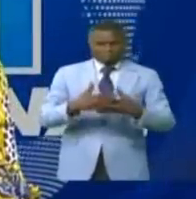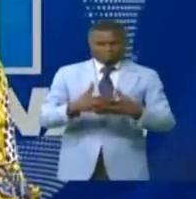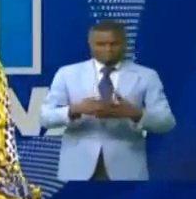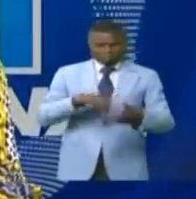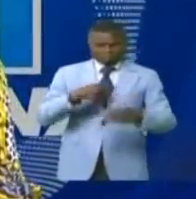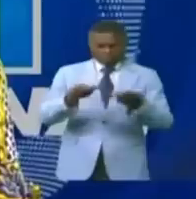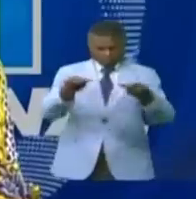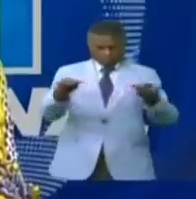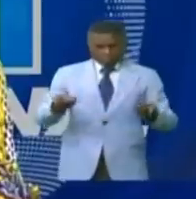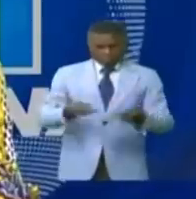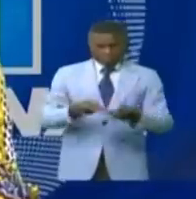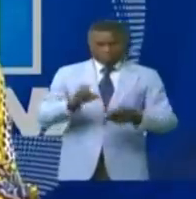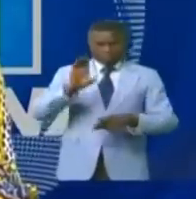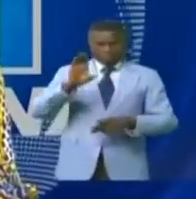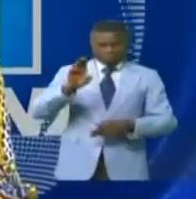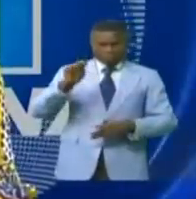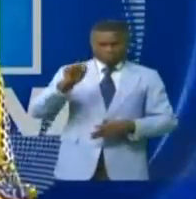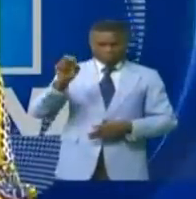le site